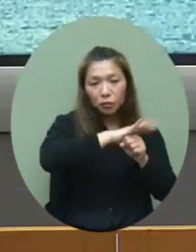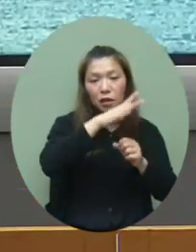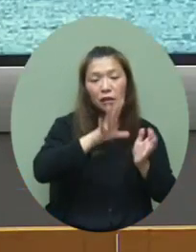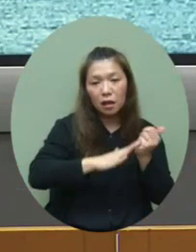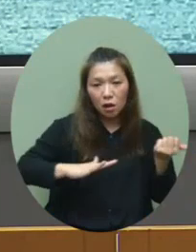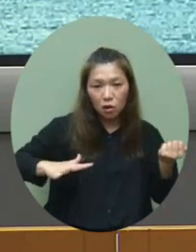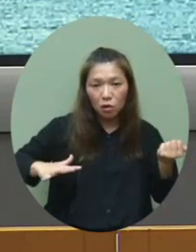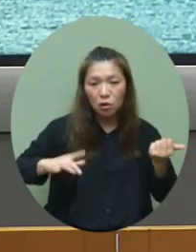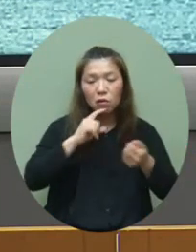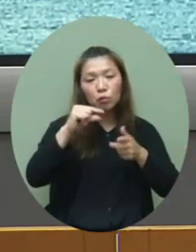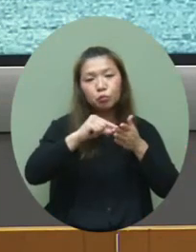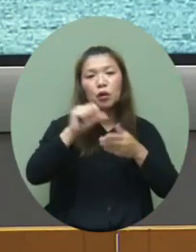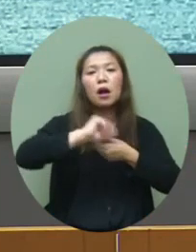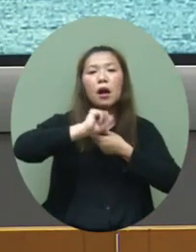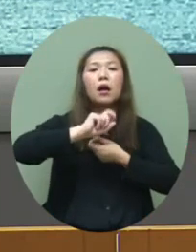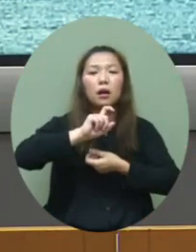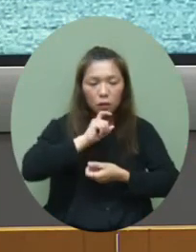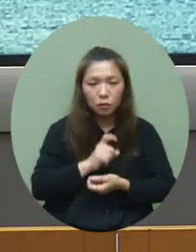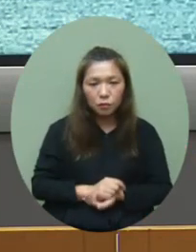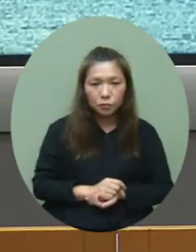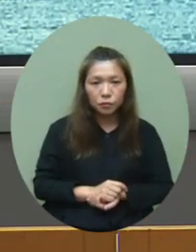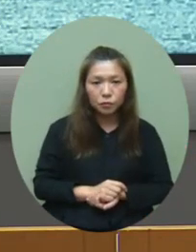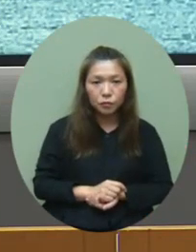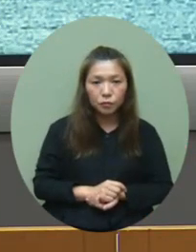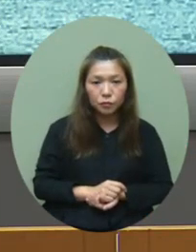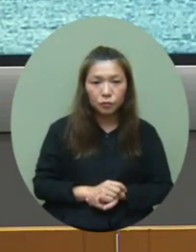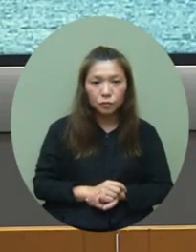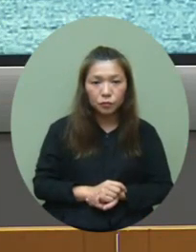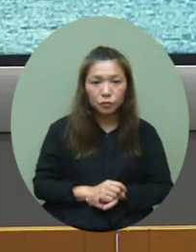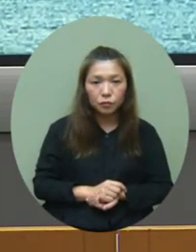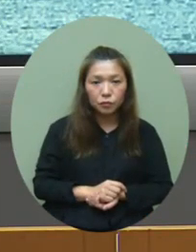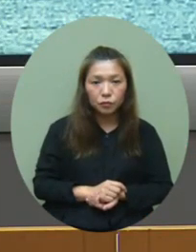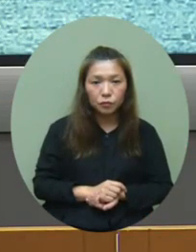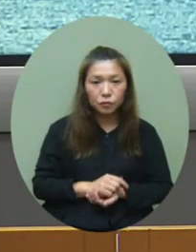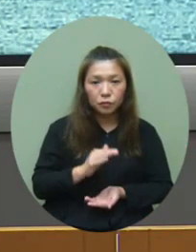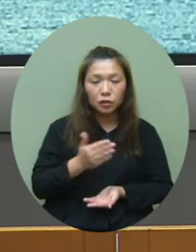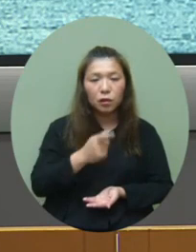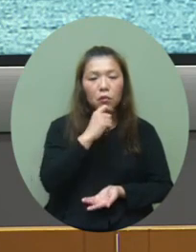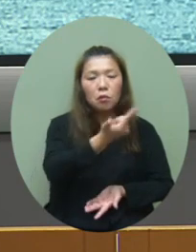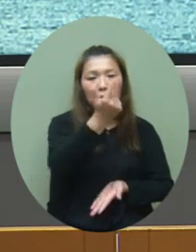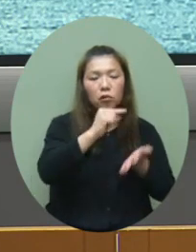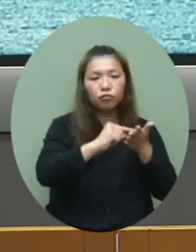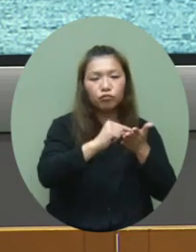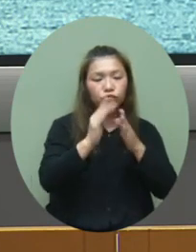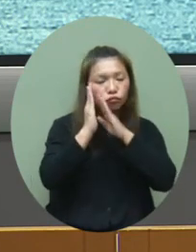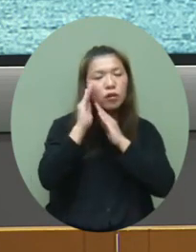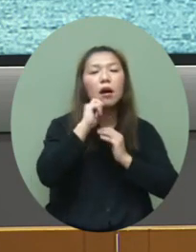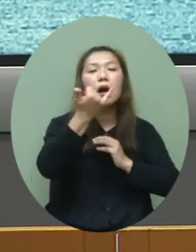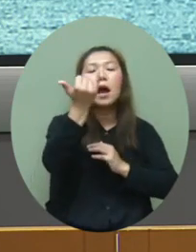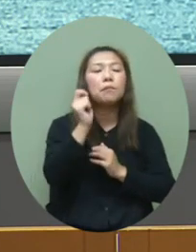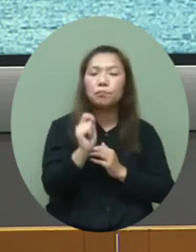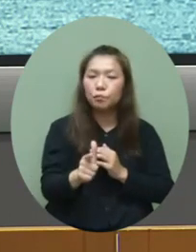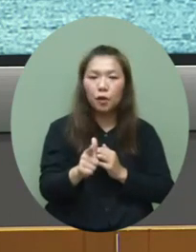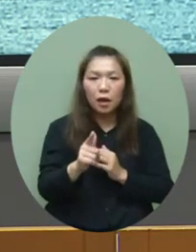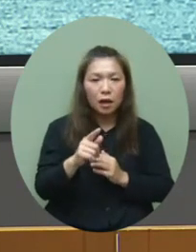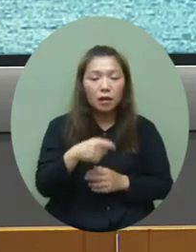響嘅院舍咧都會多咗啲嘅。咁當然即係因為好多院舍嘅院友咧就唔出街嘅，咁